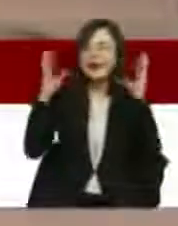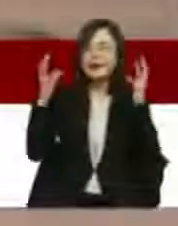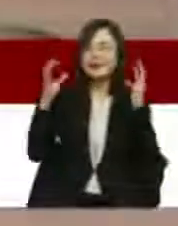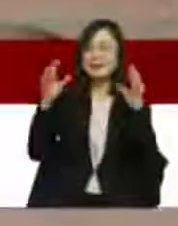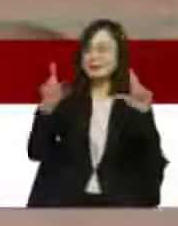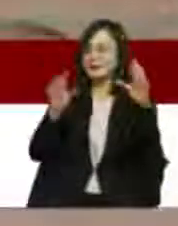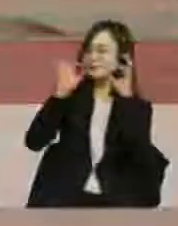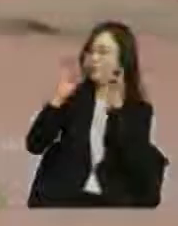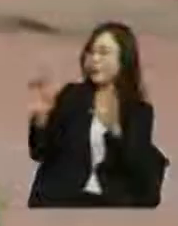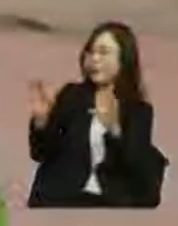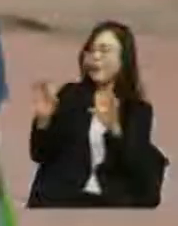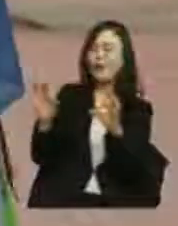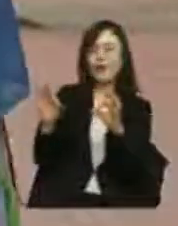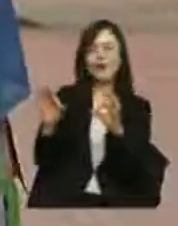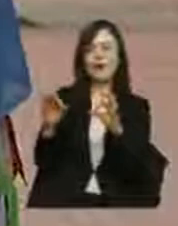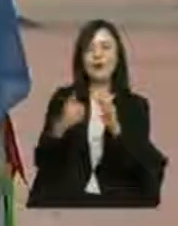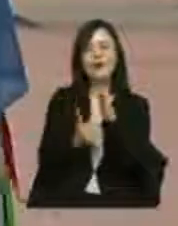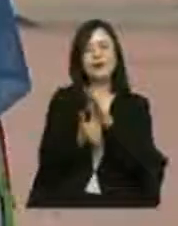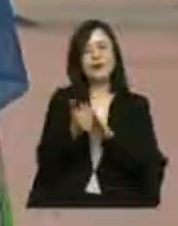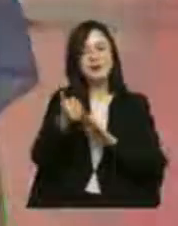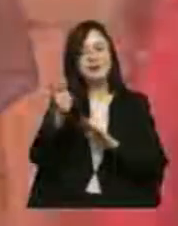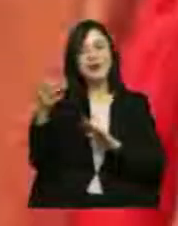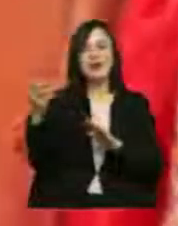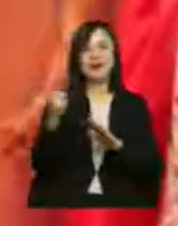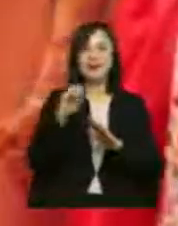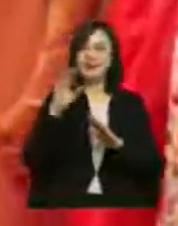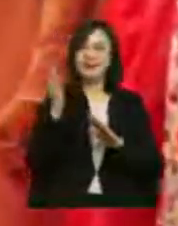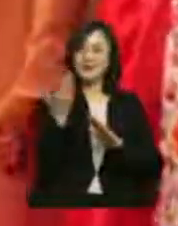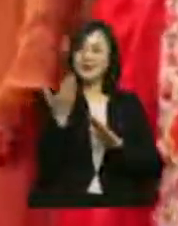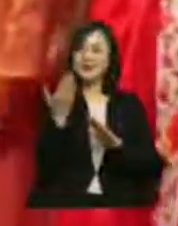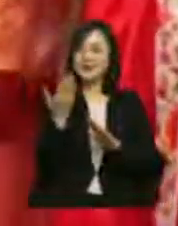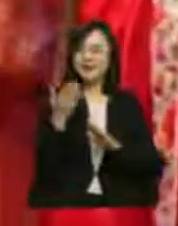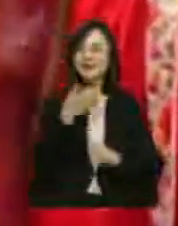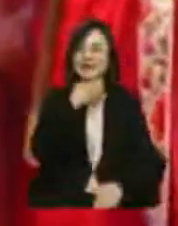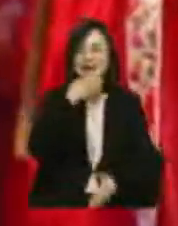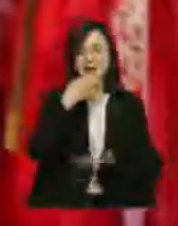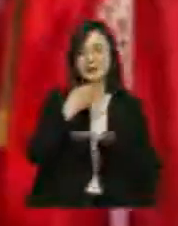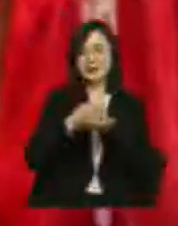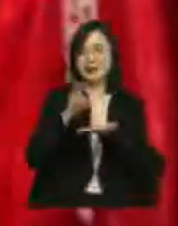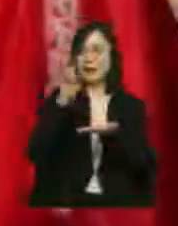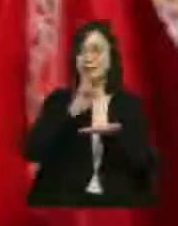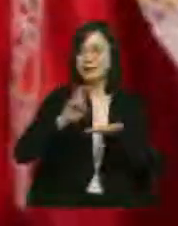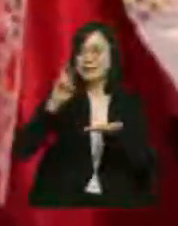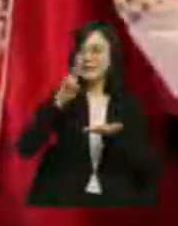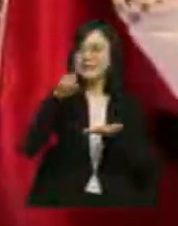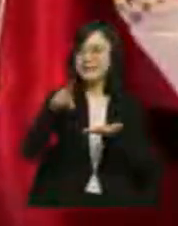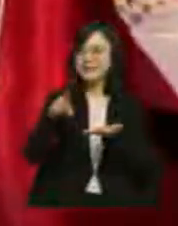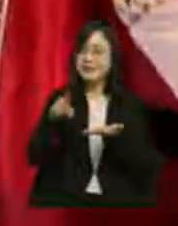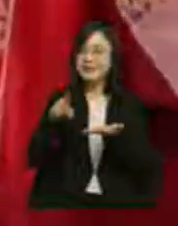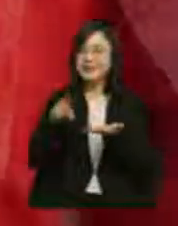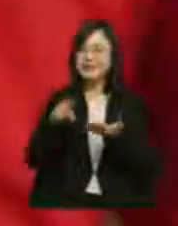사람들. 이들과 베트남 장애 아동들이 함께한 감동의 콘서트는 딜라이브 서울 경기 케이블